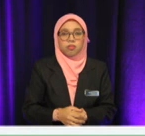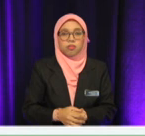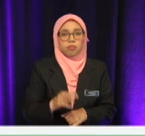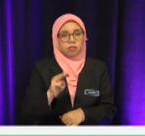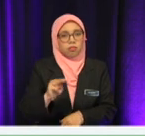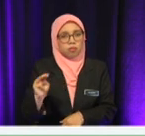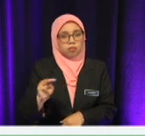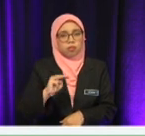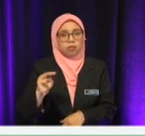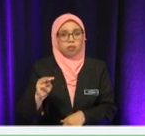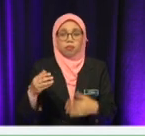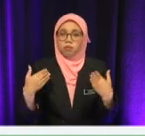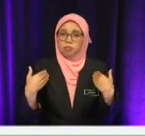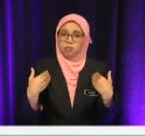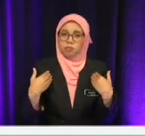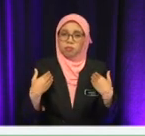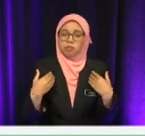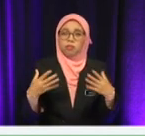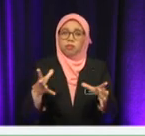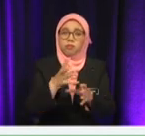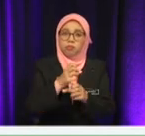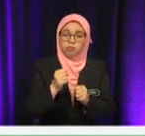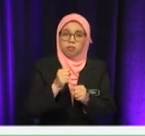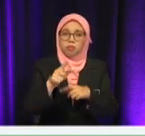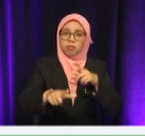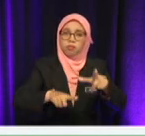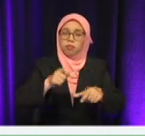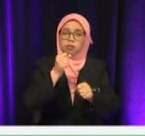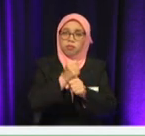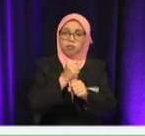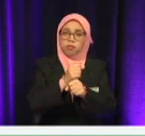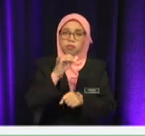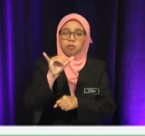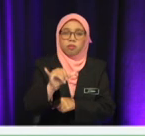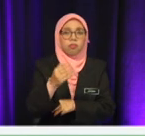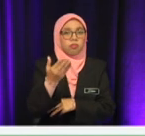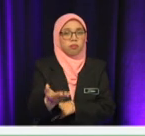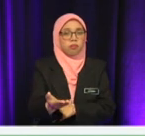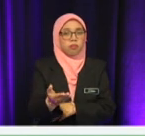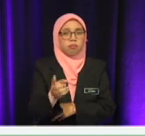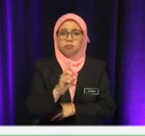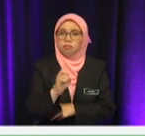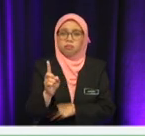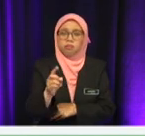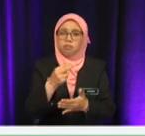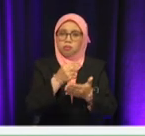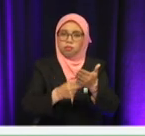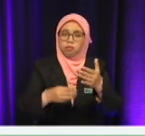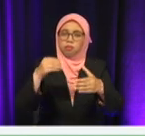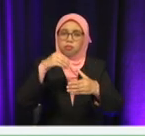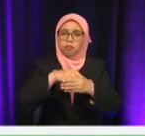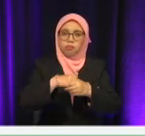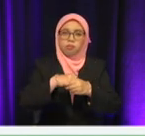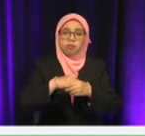murid-murid, terdapat langkah kerja yang mana kamu tidak dinilai dalam pentaksiran amali